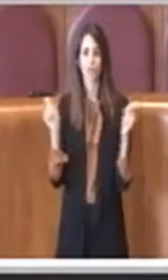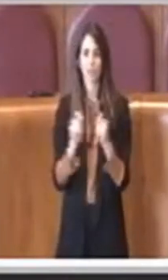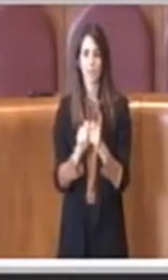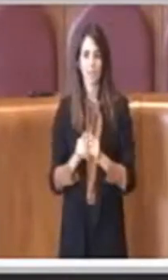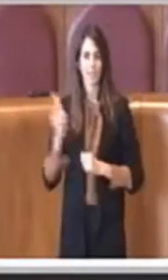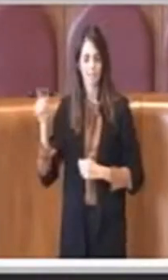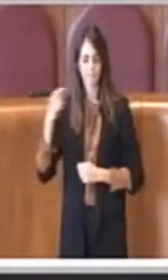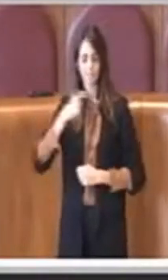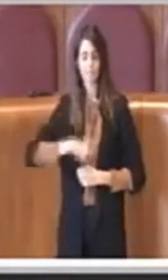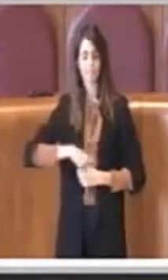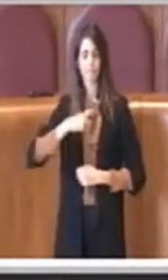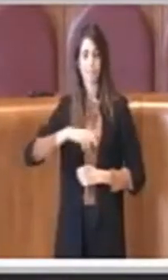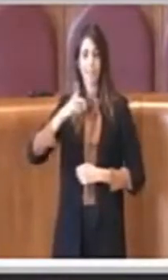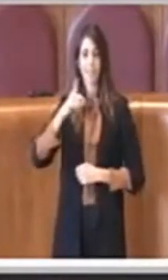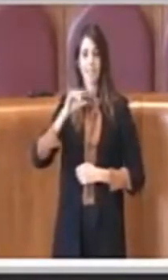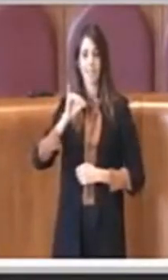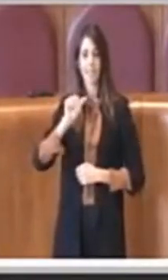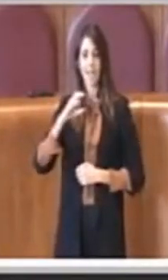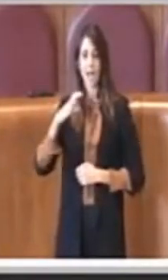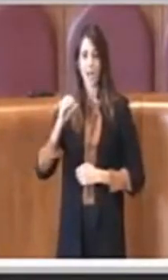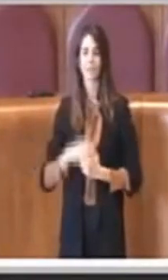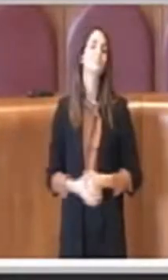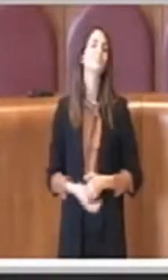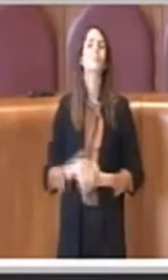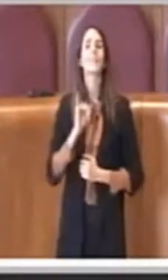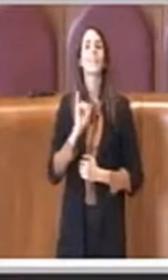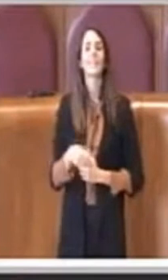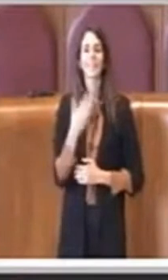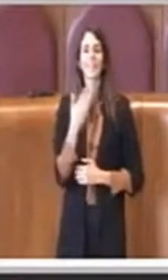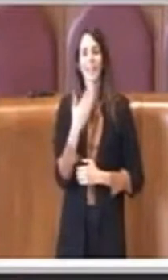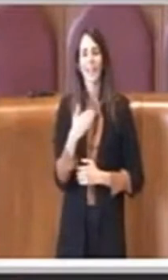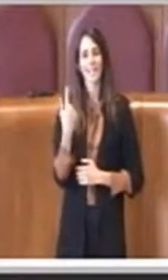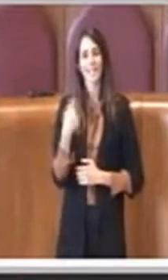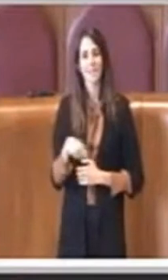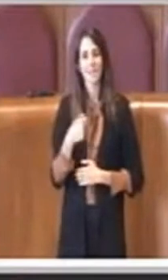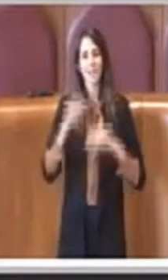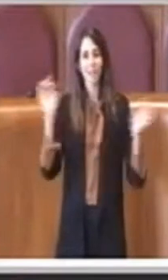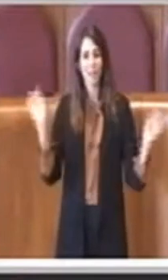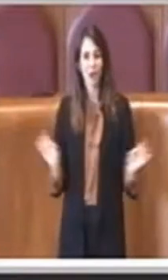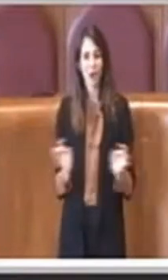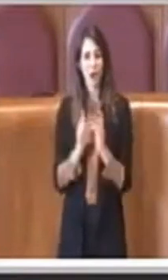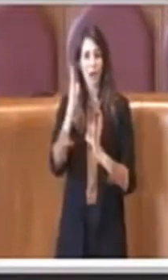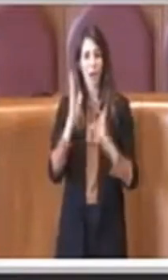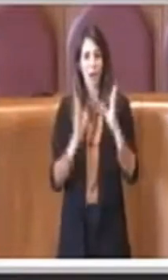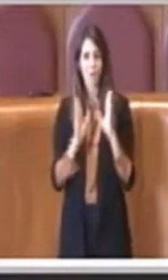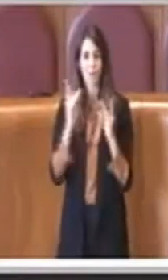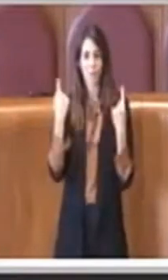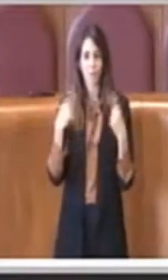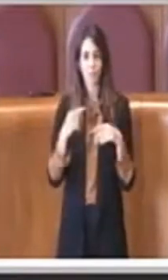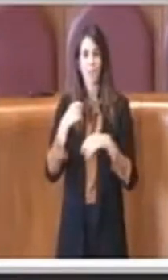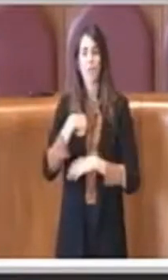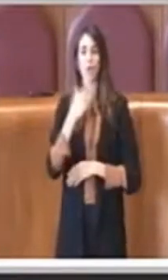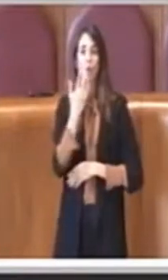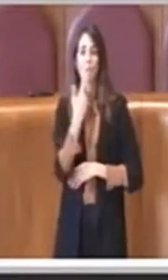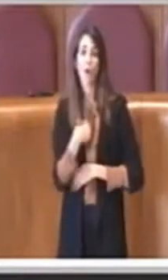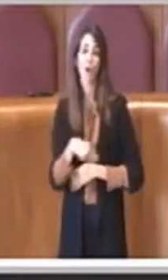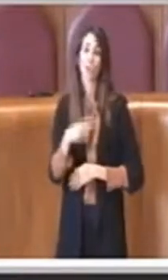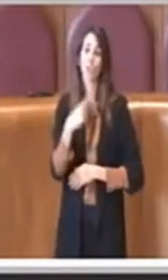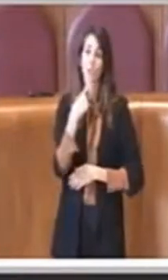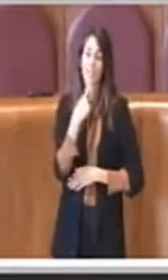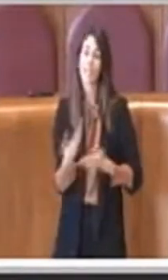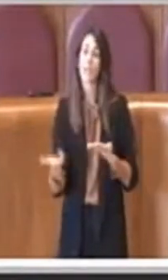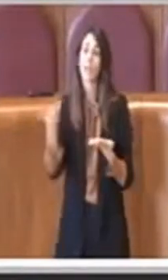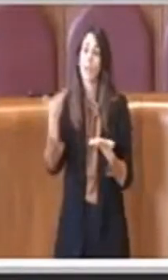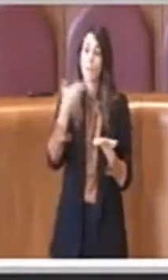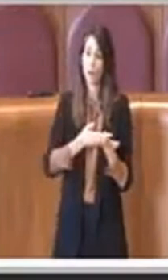Sì, grazie Presidente per questa opportunità. Ringrazio anche io i proponenti di questa delibera d'iniziativa popolare